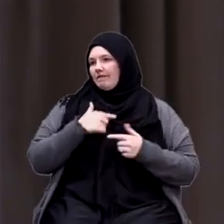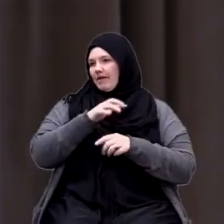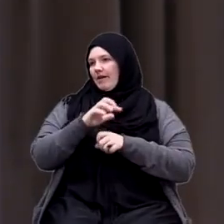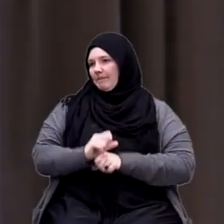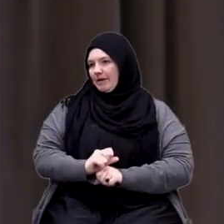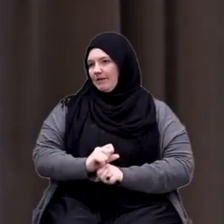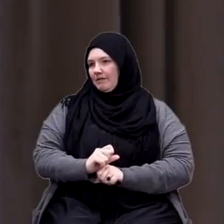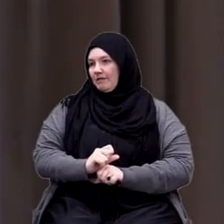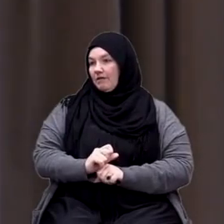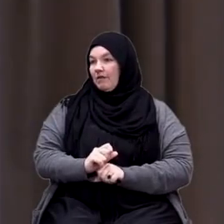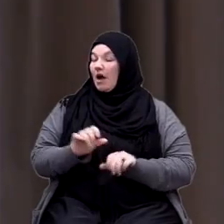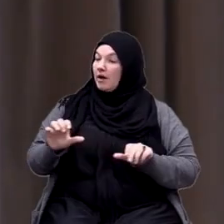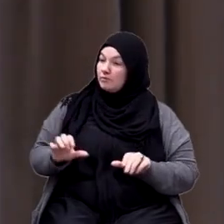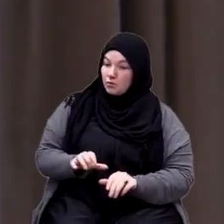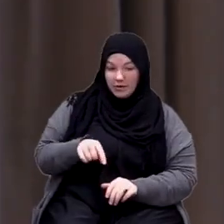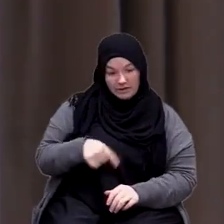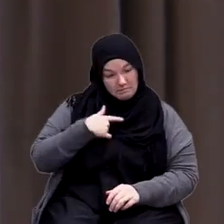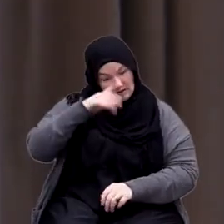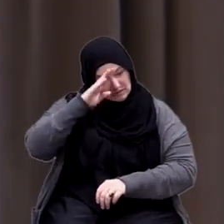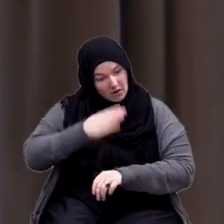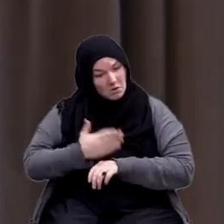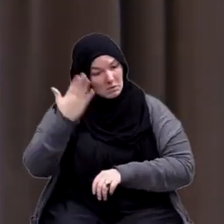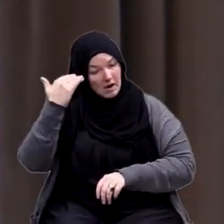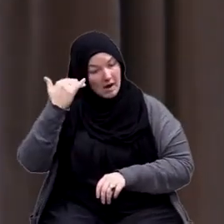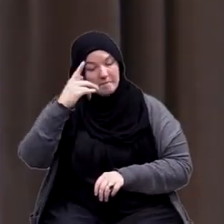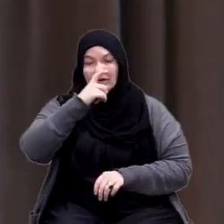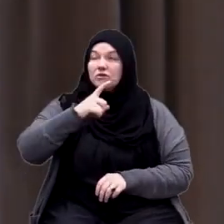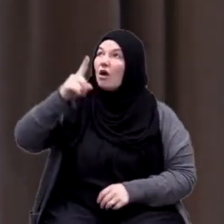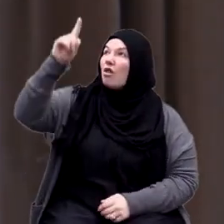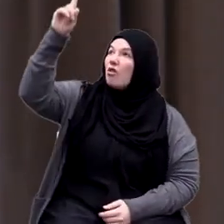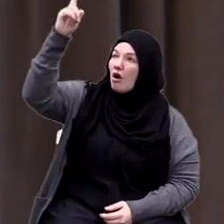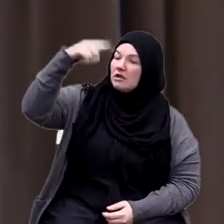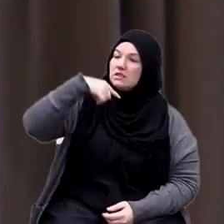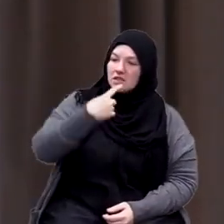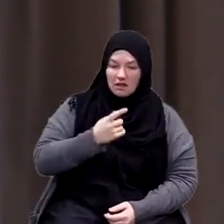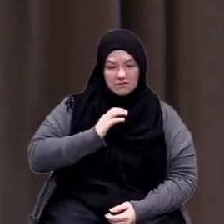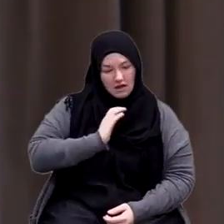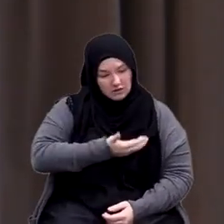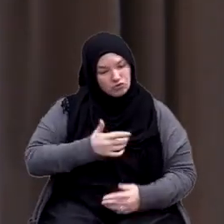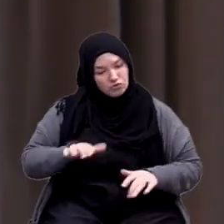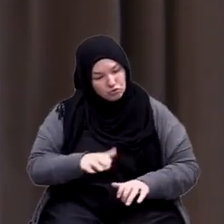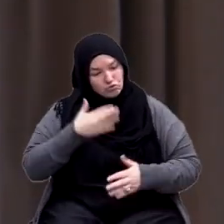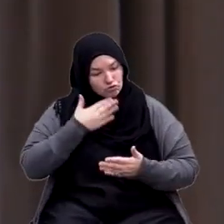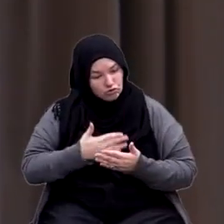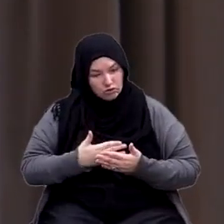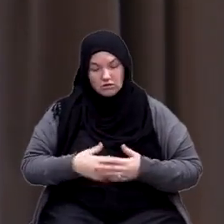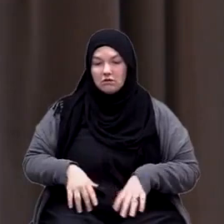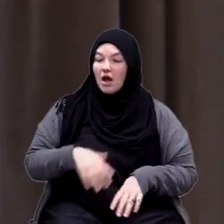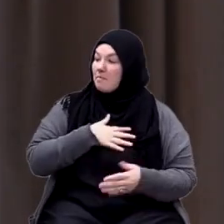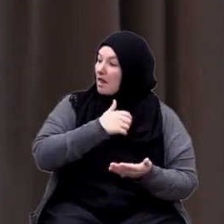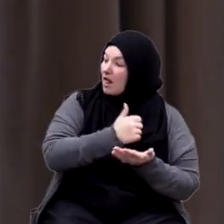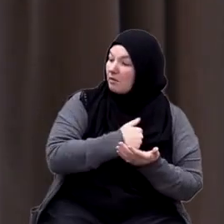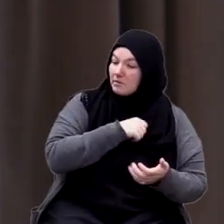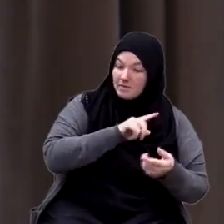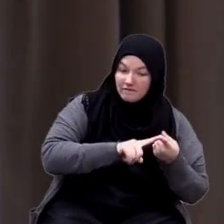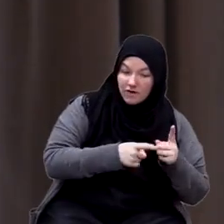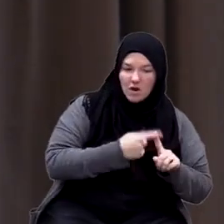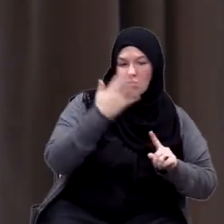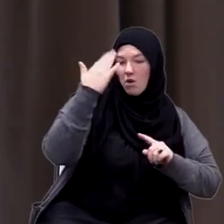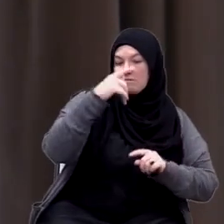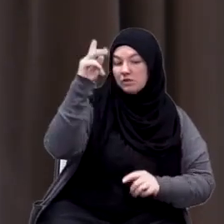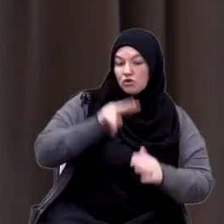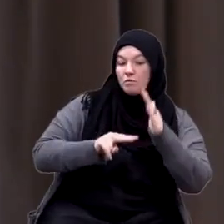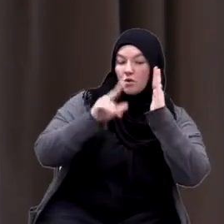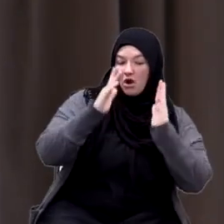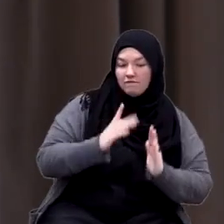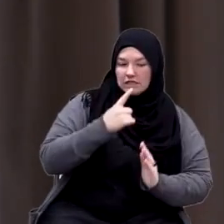I am doing this, my son, because Allah says so and so and so. I do this because the Prophet ﷺ